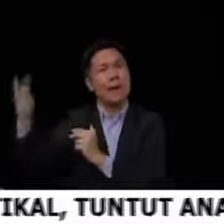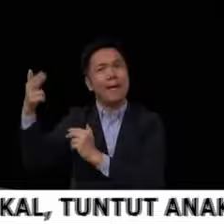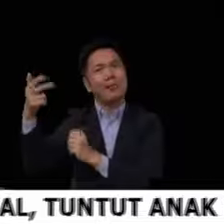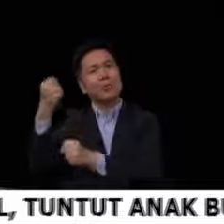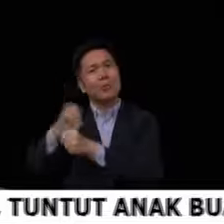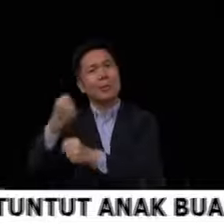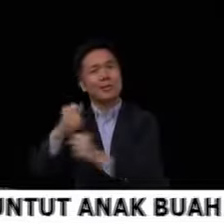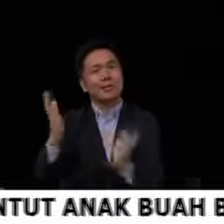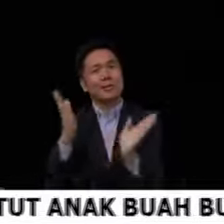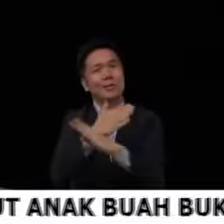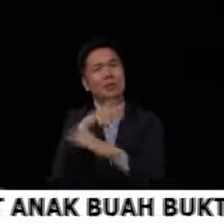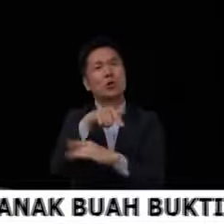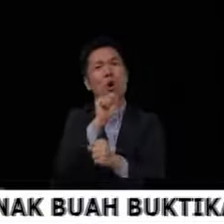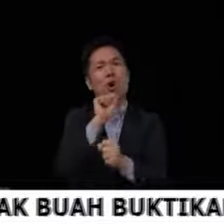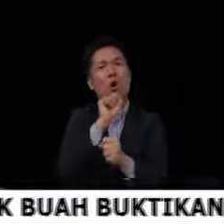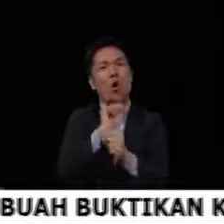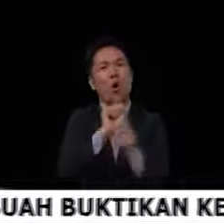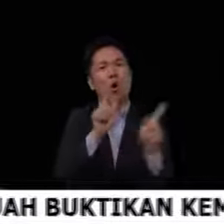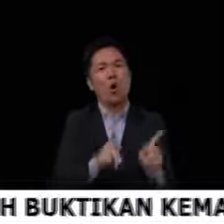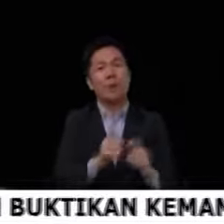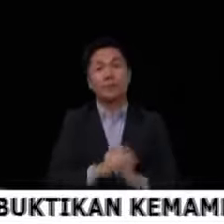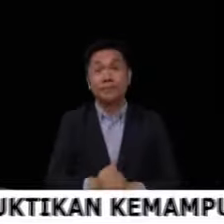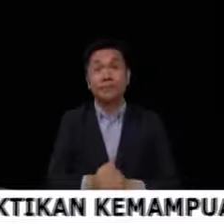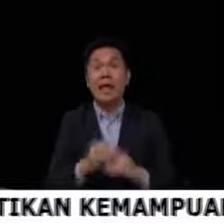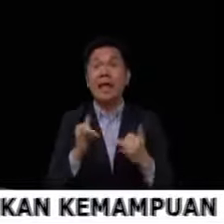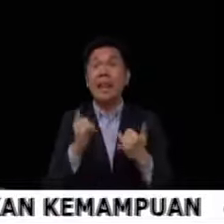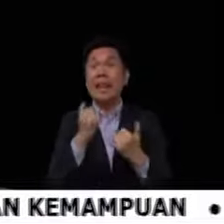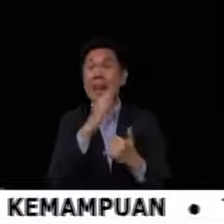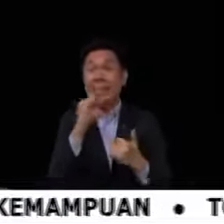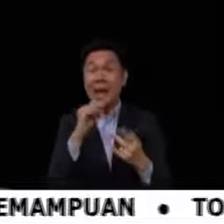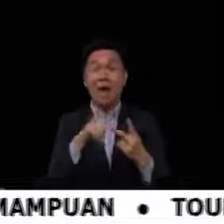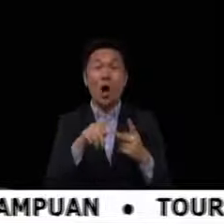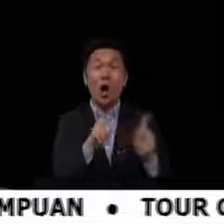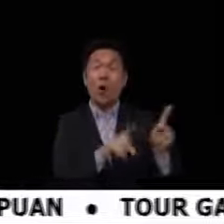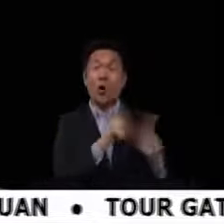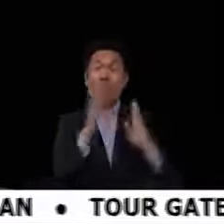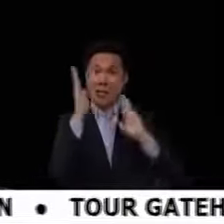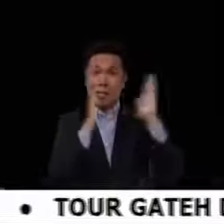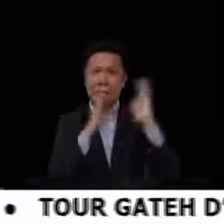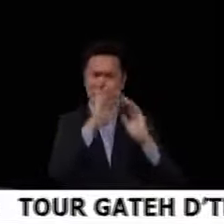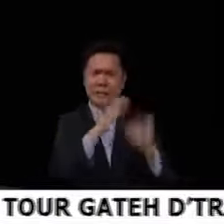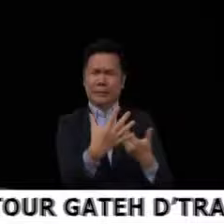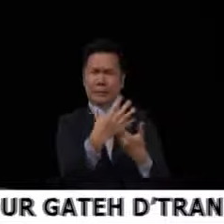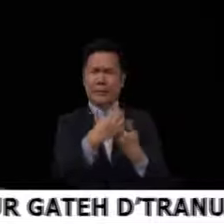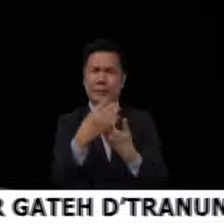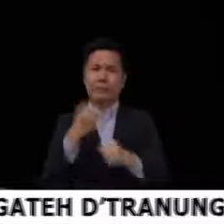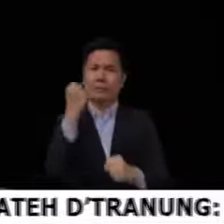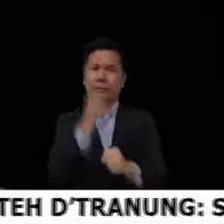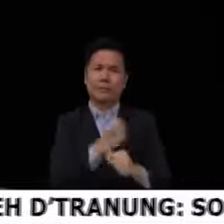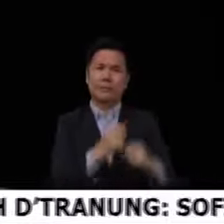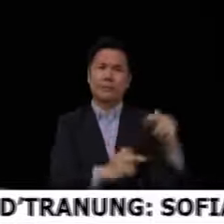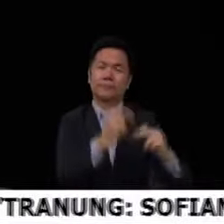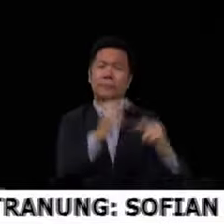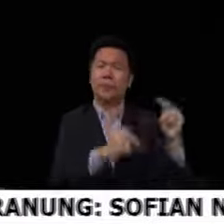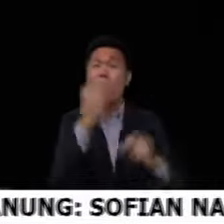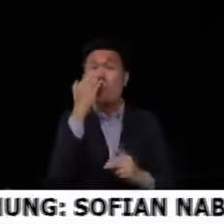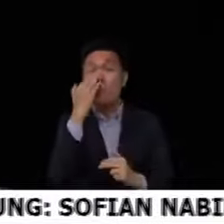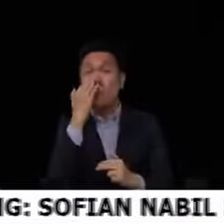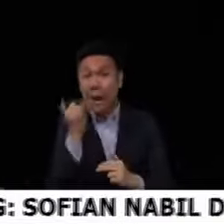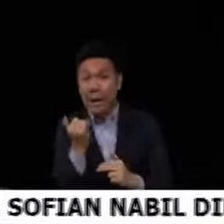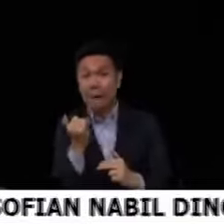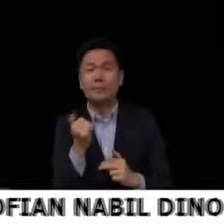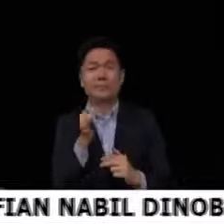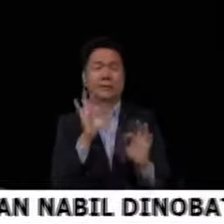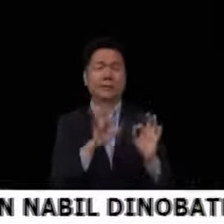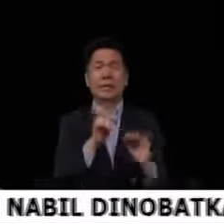dan pada masa sama kita karena galakkan pekerja-pekerja Malaysia itu terlibat dalam sektor pembinaan sebagai total kita balik